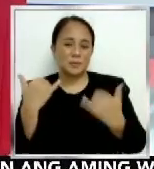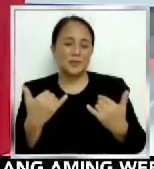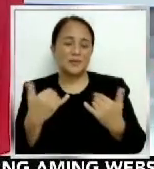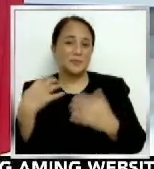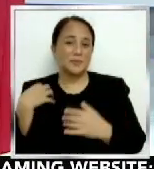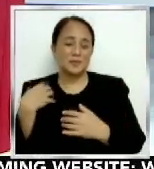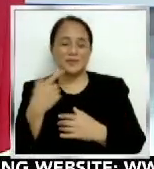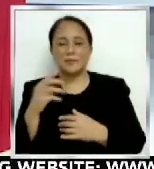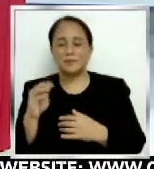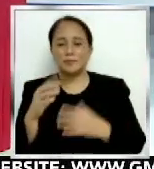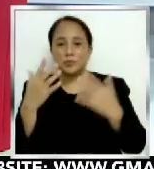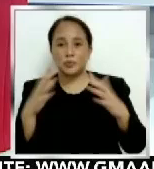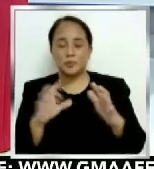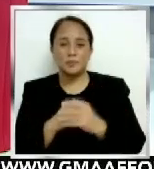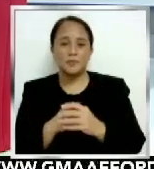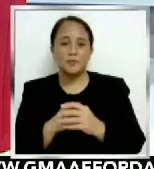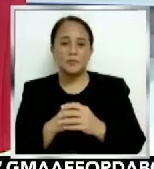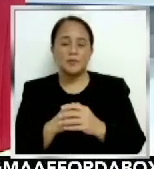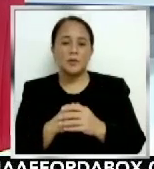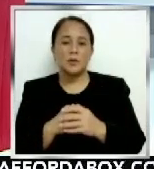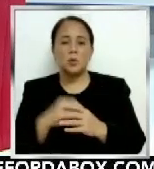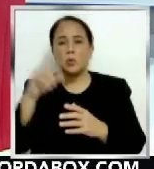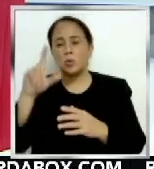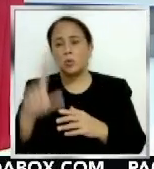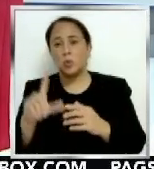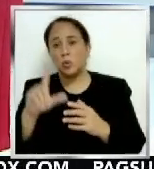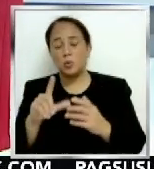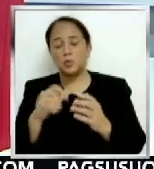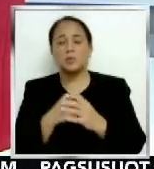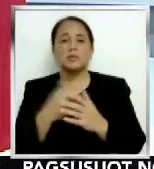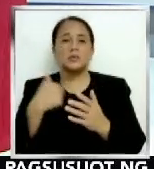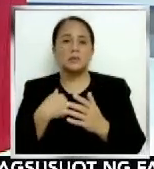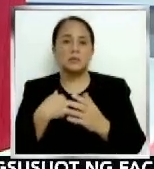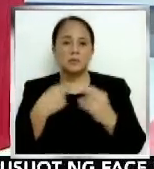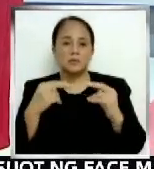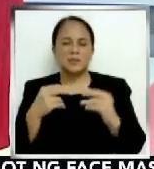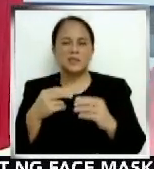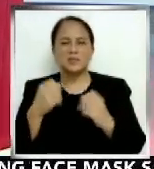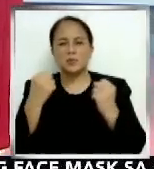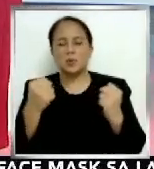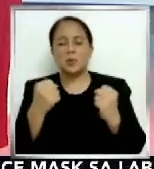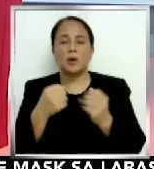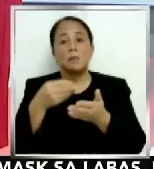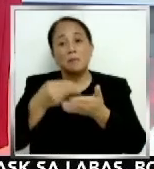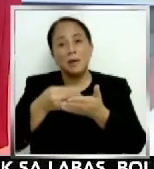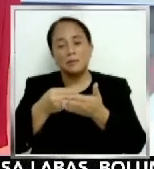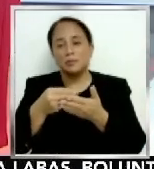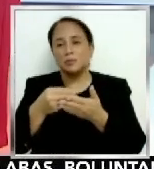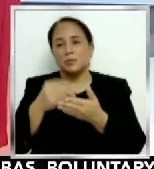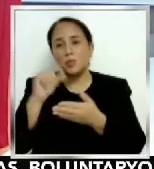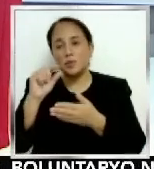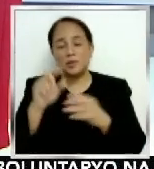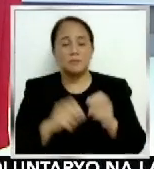Matapos makapagtala ng all-time low nitong nakaraang linggo, lumakas ng bahagya ang piso kontra dolyar na nasa 56 pesos